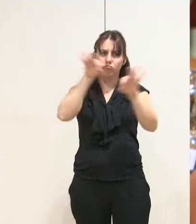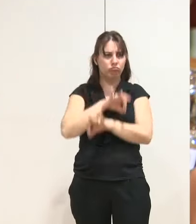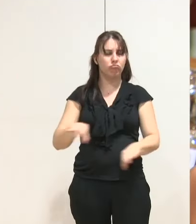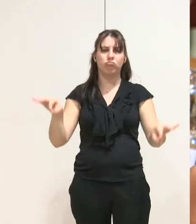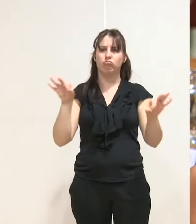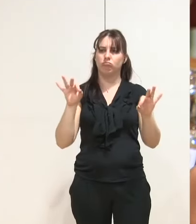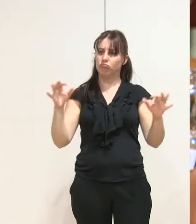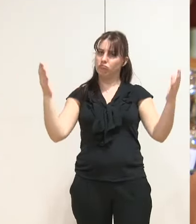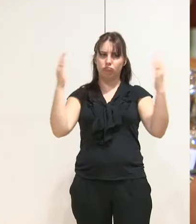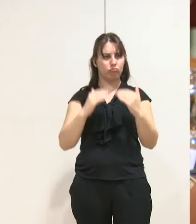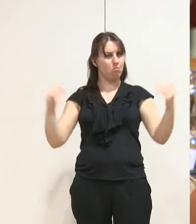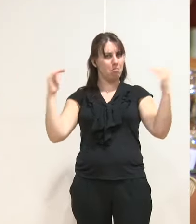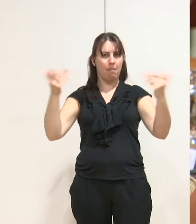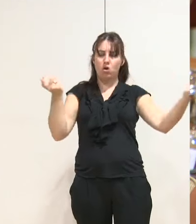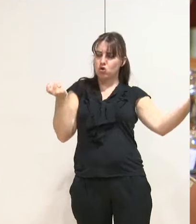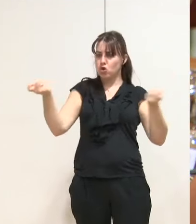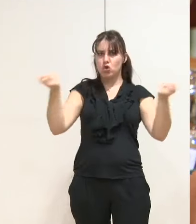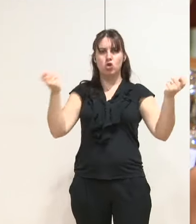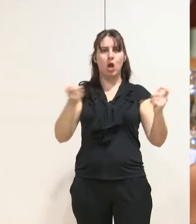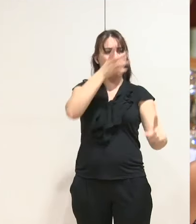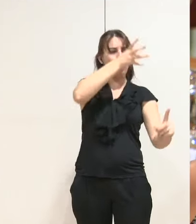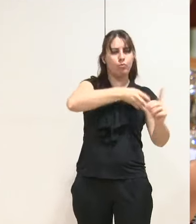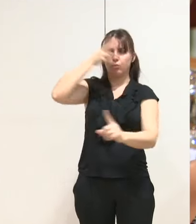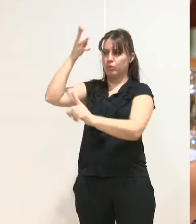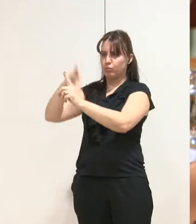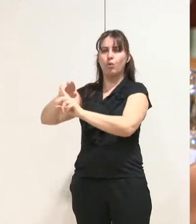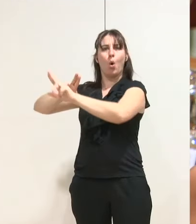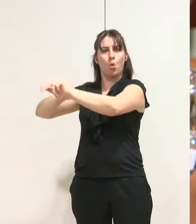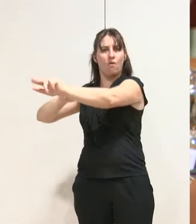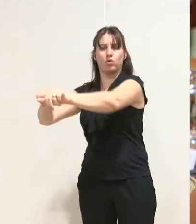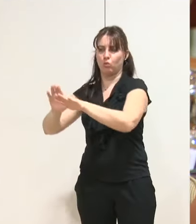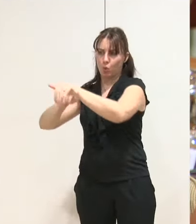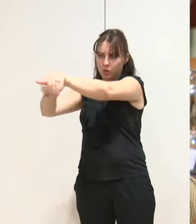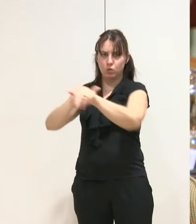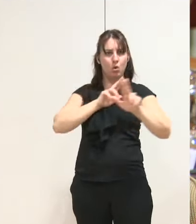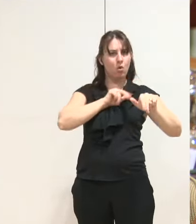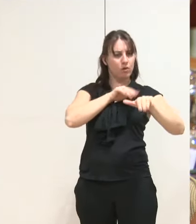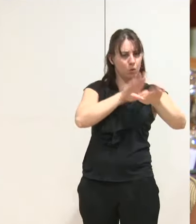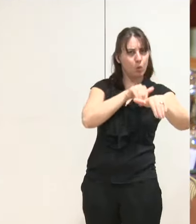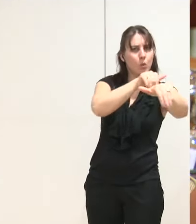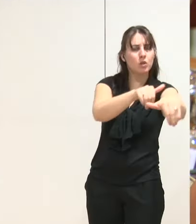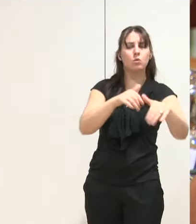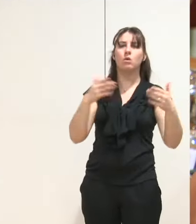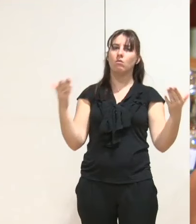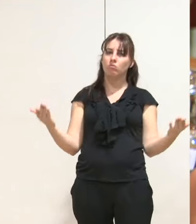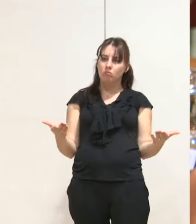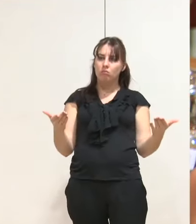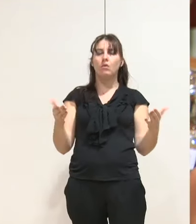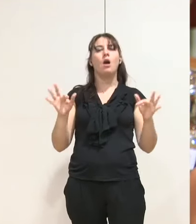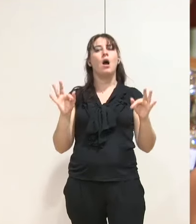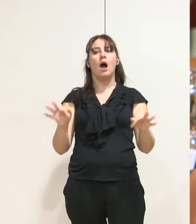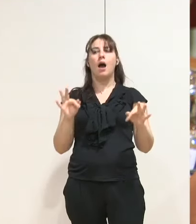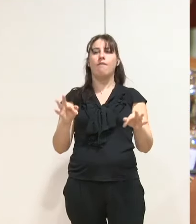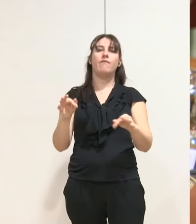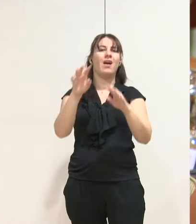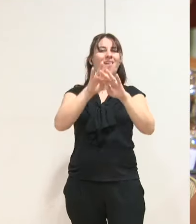l'autre chacun reste maître de ses contrats et de ses conventions et la meilleure illustration de ceci c'est savoir que le conventionnement avec la Caisse